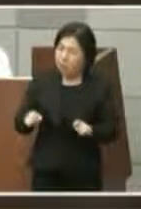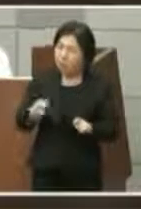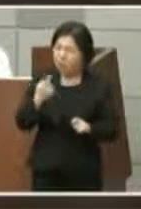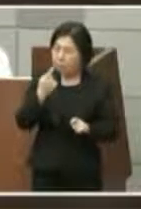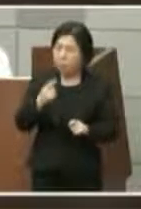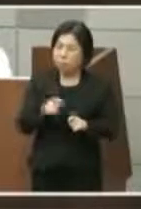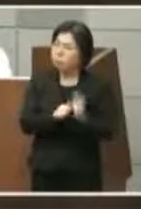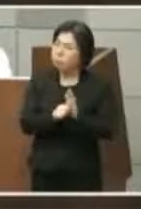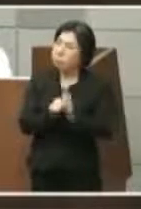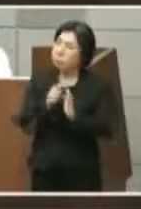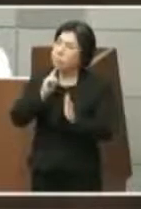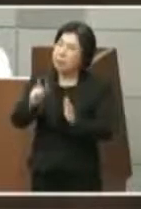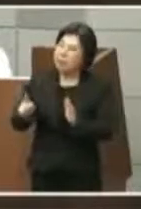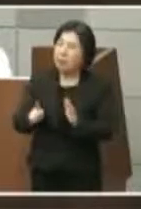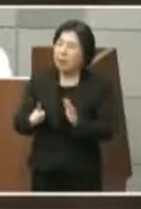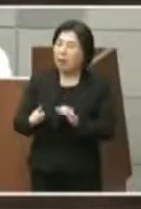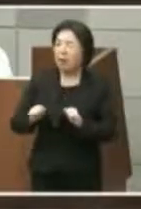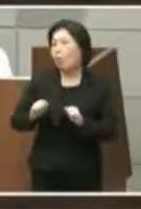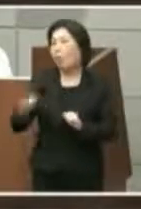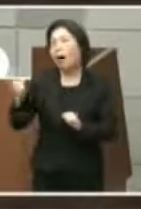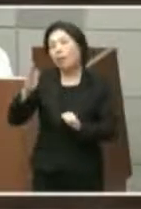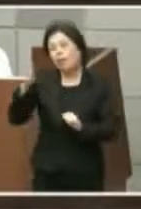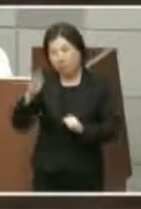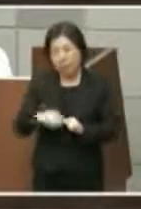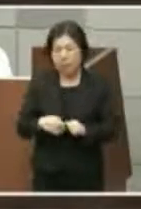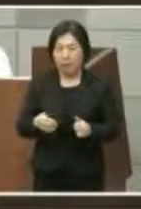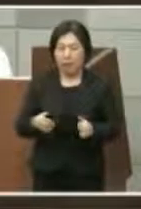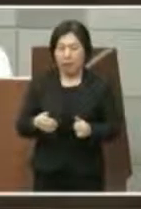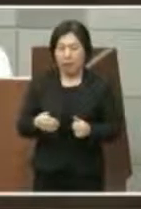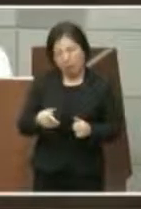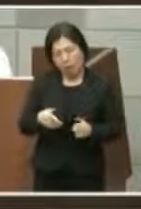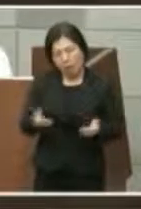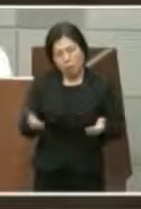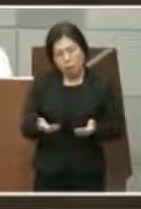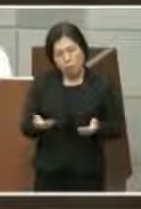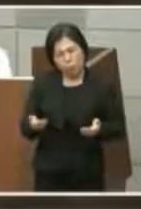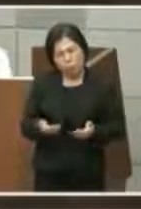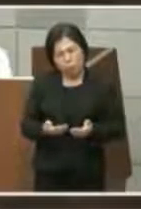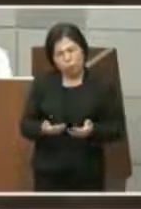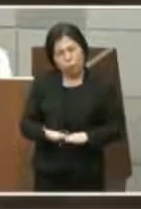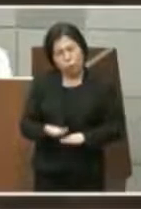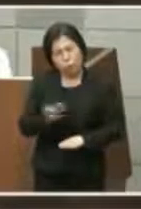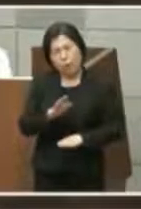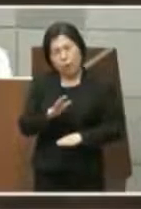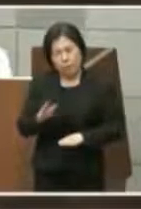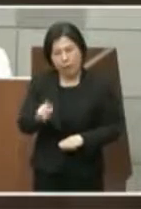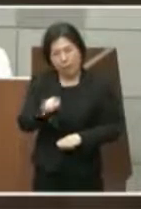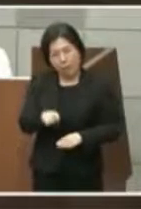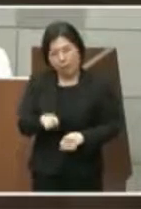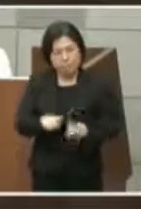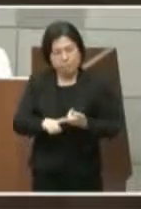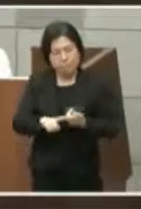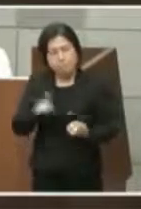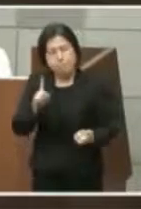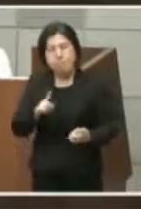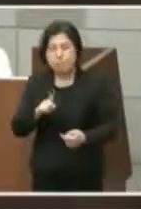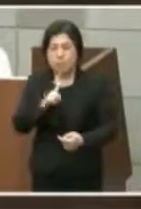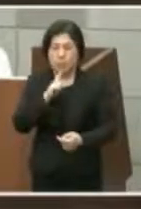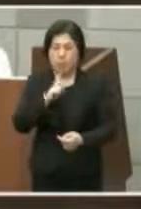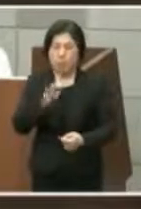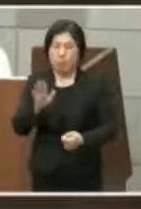言等をしなかったことは、その職務上適切な対応だったとは言えないという趣旨の発言があり